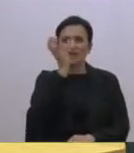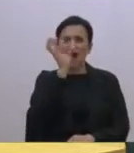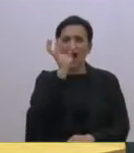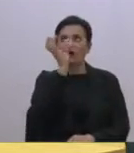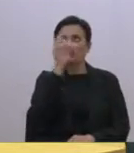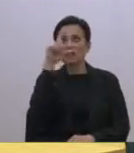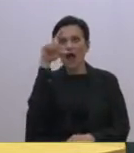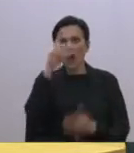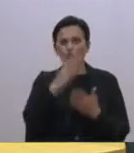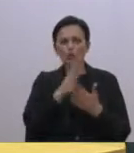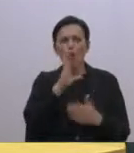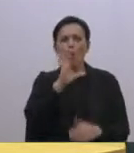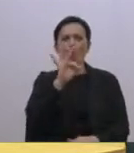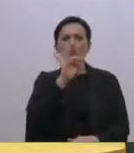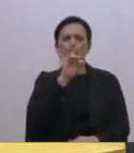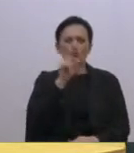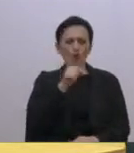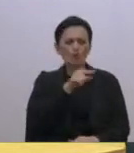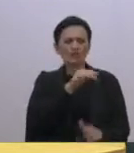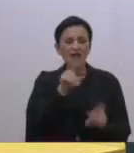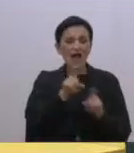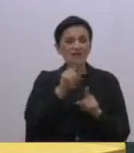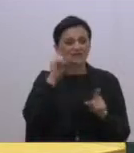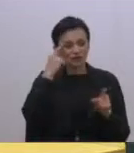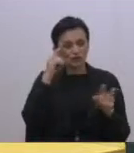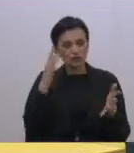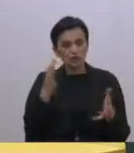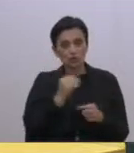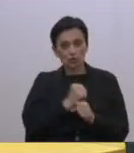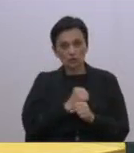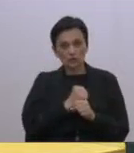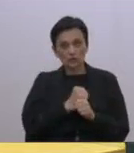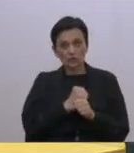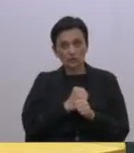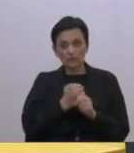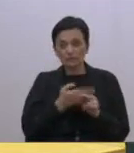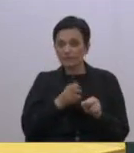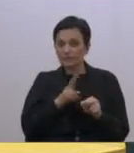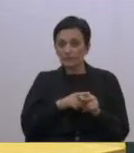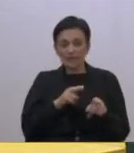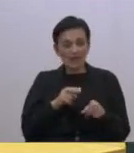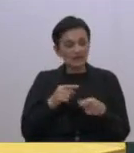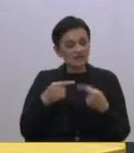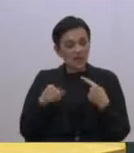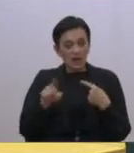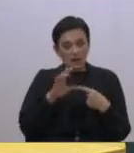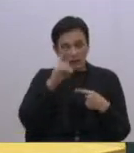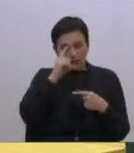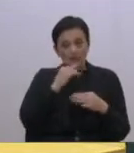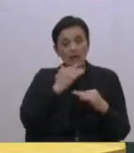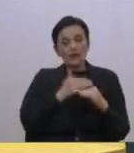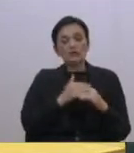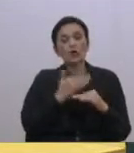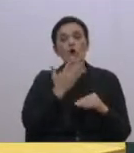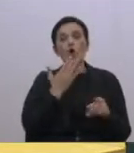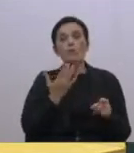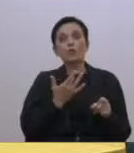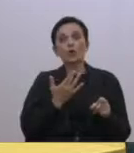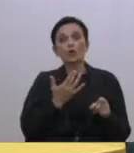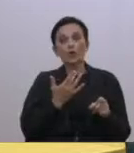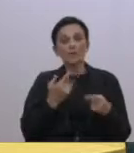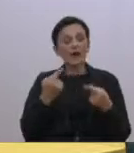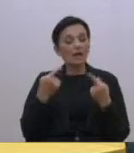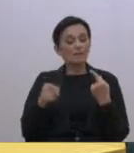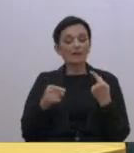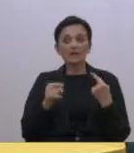და ოზონის რეზერვს ვზრუნავთ და ასეთ გიჟობებს ვაკეთებთ, ეს არაფრით არ განსხვავდება გენდერული პოლიტიკისგან. არაფრით არ